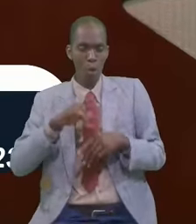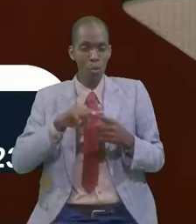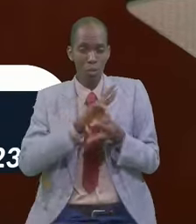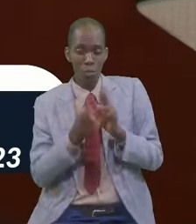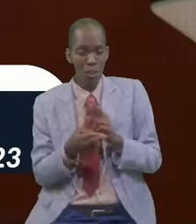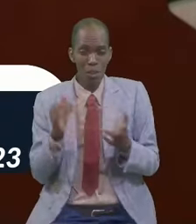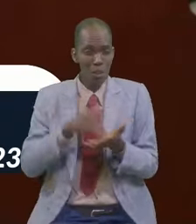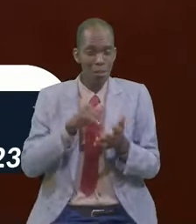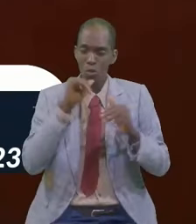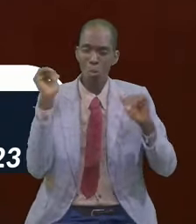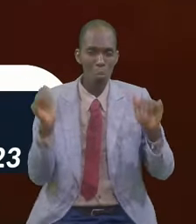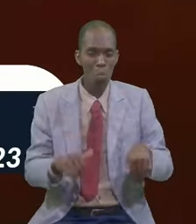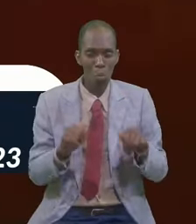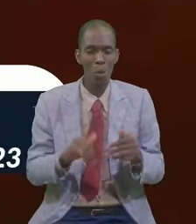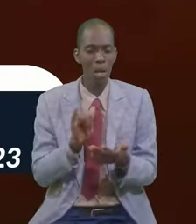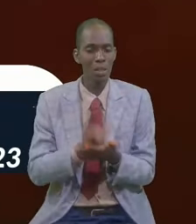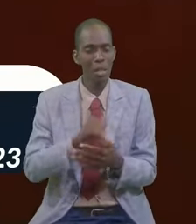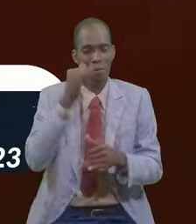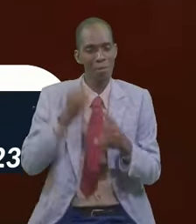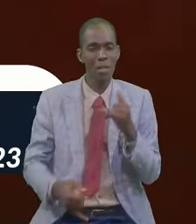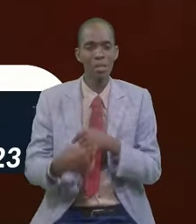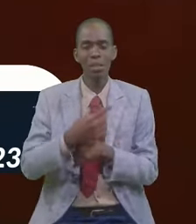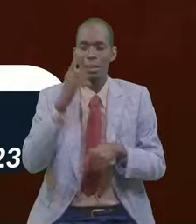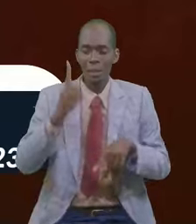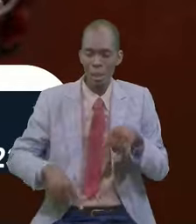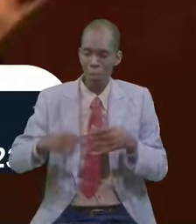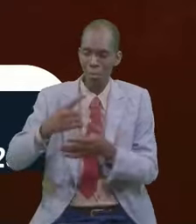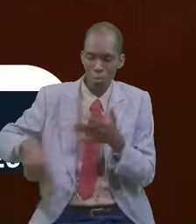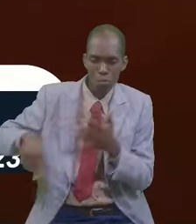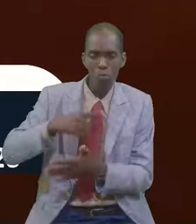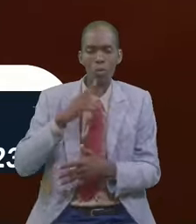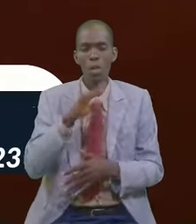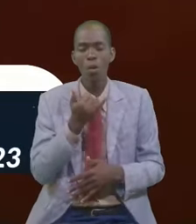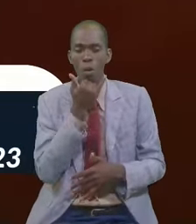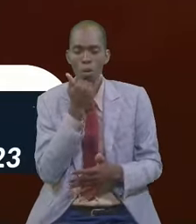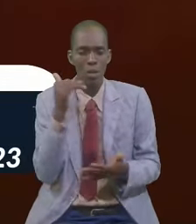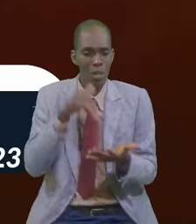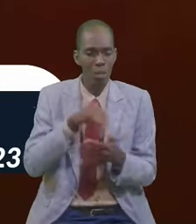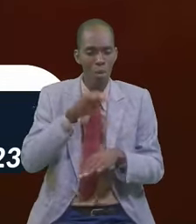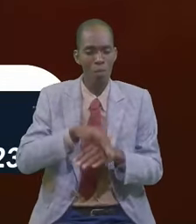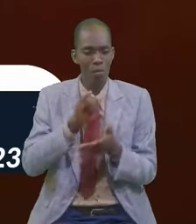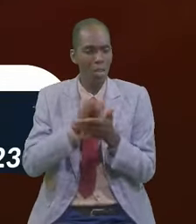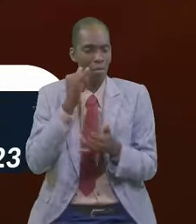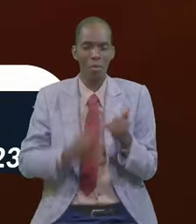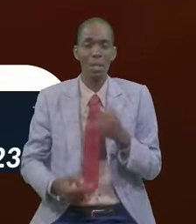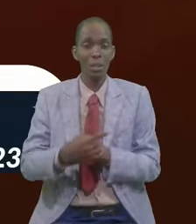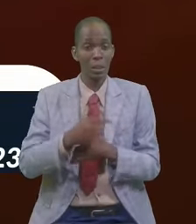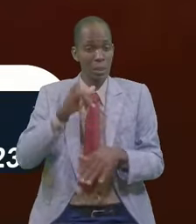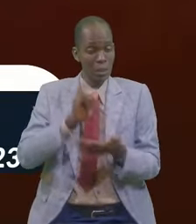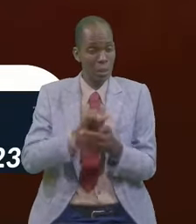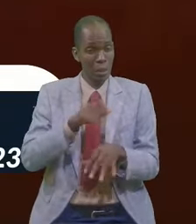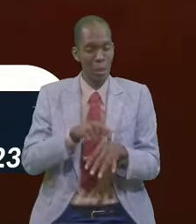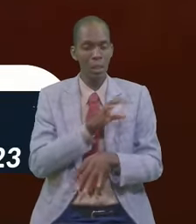au dernier jour où ces gens ne peuvent plus corriger, amender ce qui est mauvais, le Seigneur dit que je leur